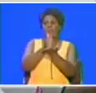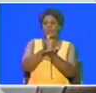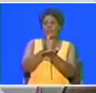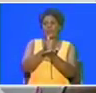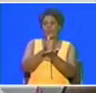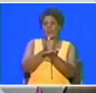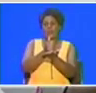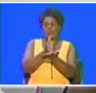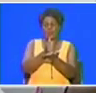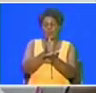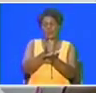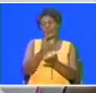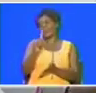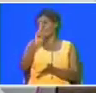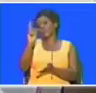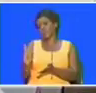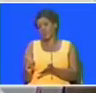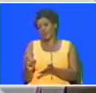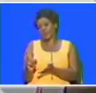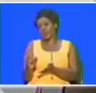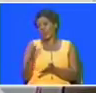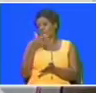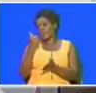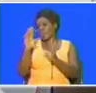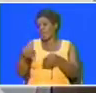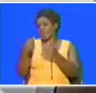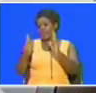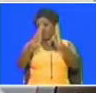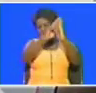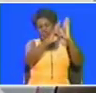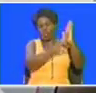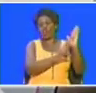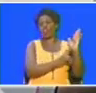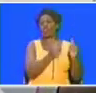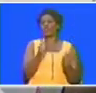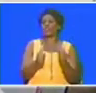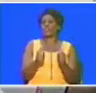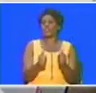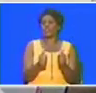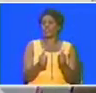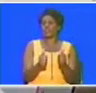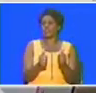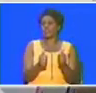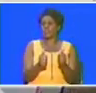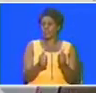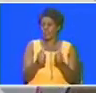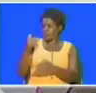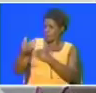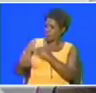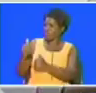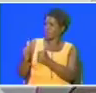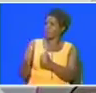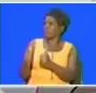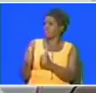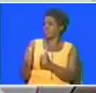wa nyumbani. Mtazamaji, je, wahudumu wa nyumbani wanapaswa kupewa mipaka ipi? Kuna pahali wanapaswa kufika, kuna pahali hawapaswi